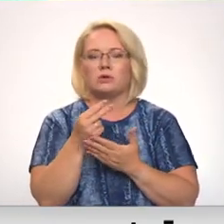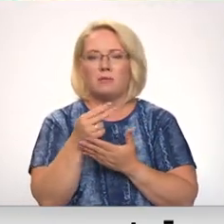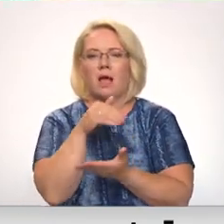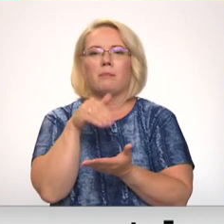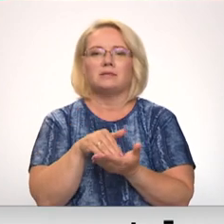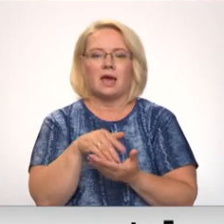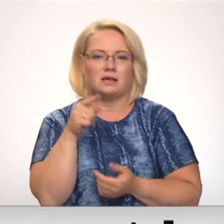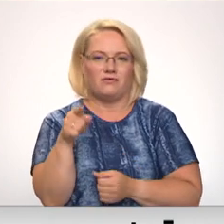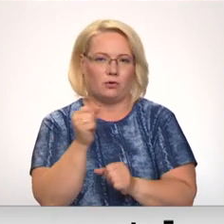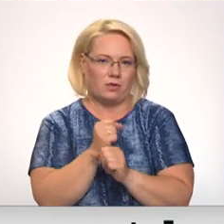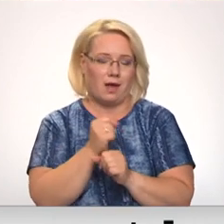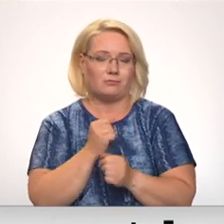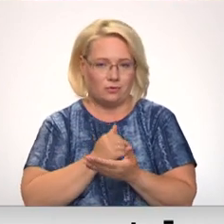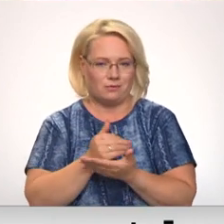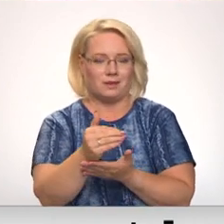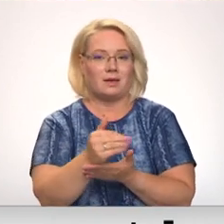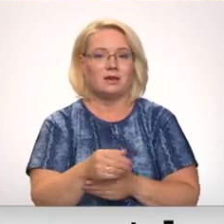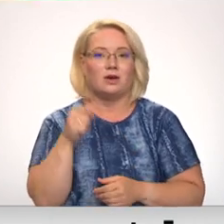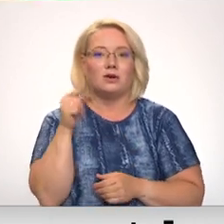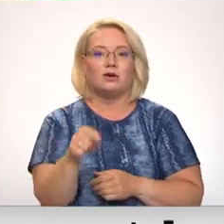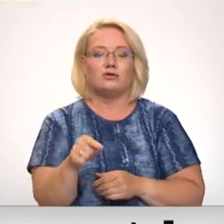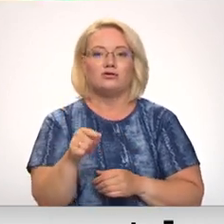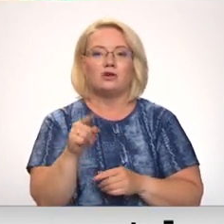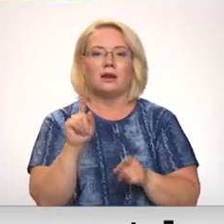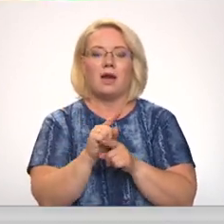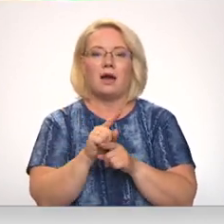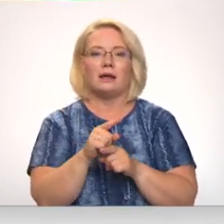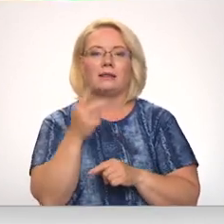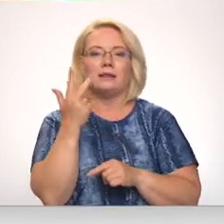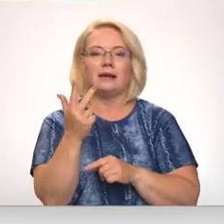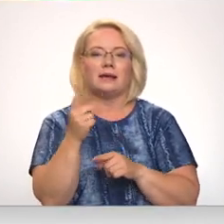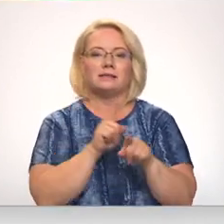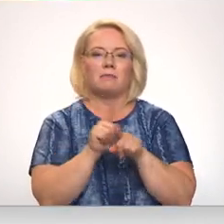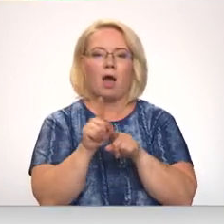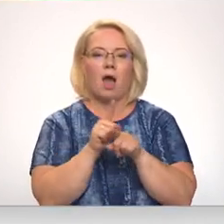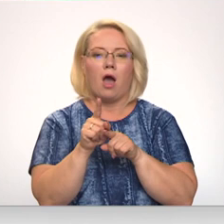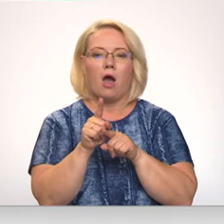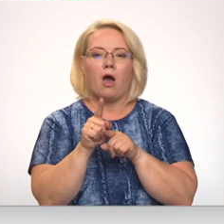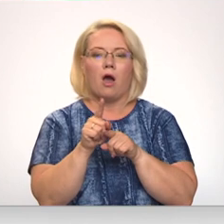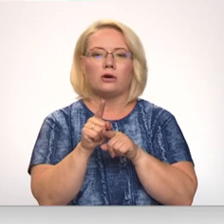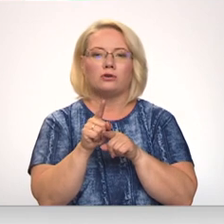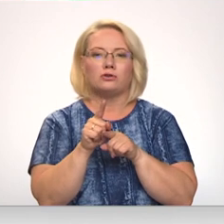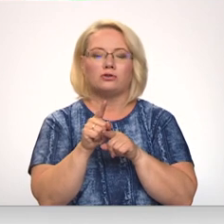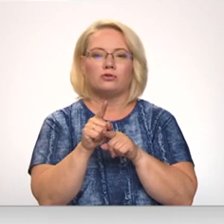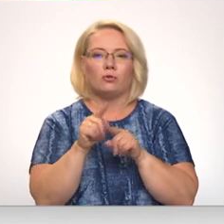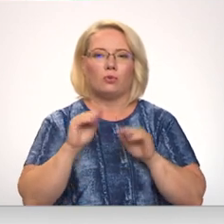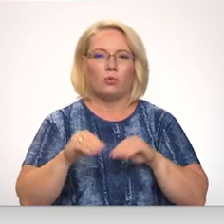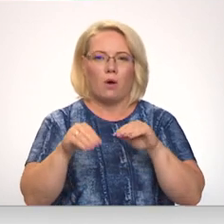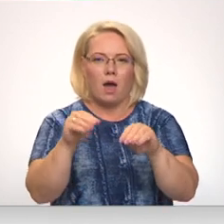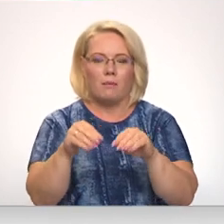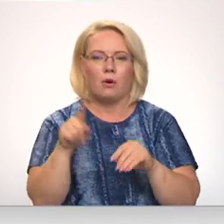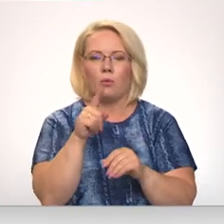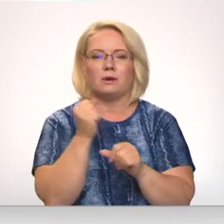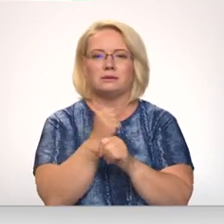darbs. Šajā gadā ir trīs māšu dobari, ko bērni izstrādā tur kukurūza.